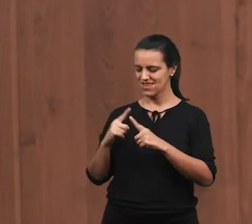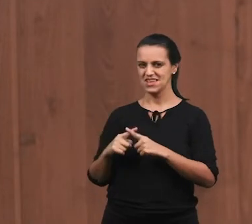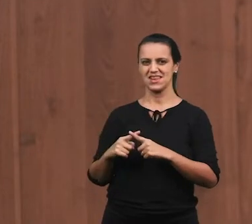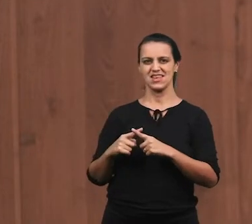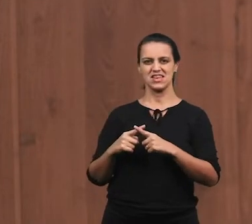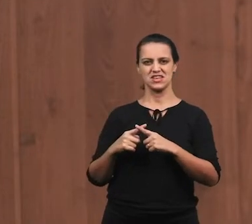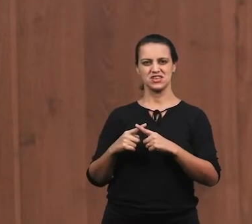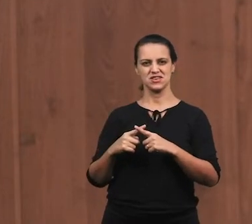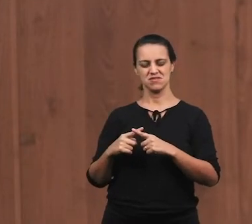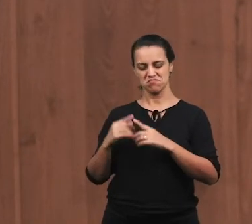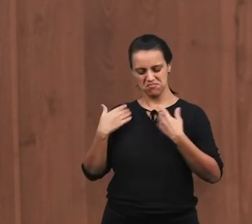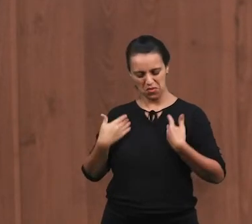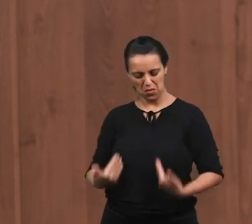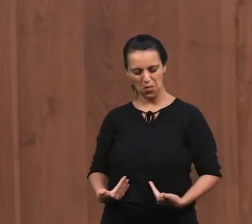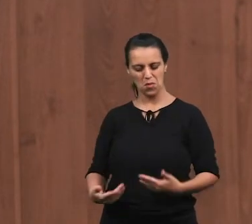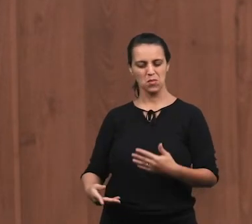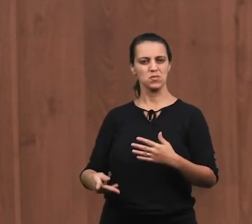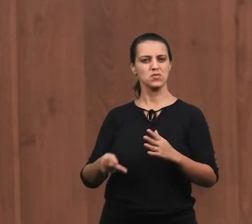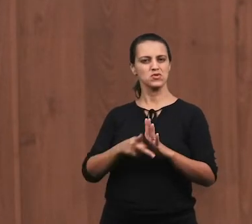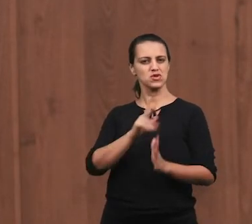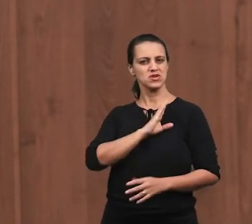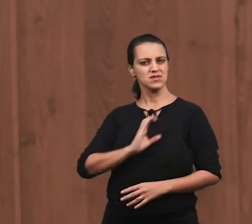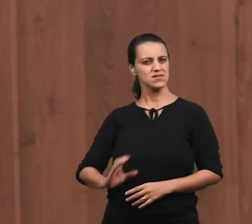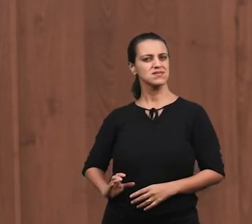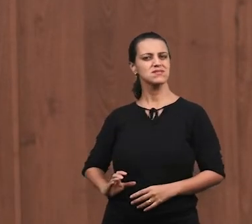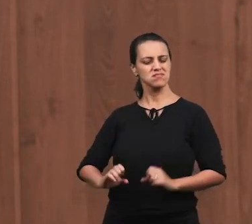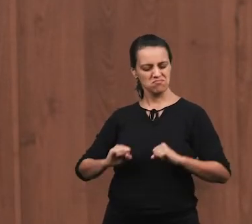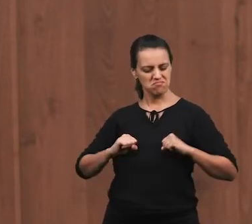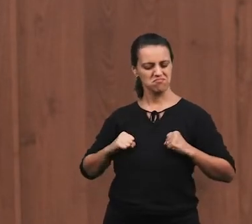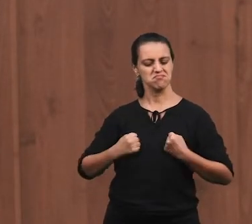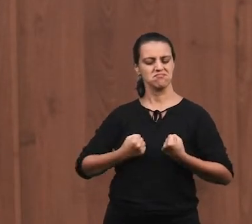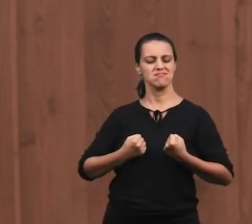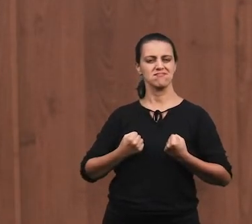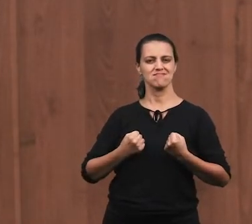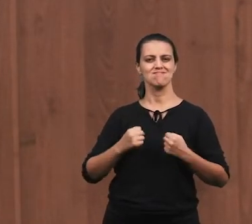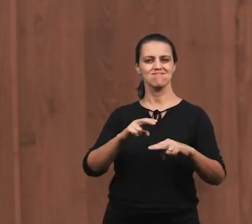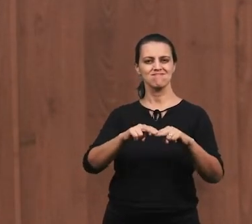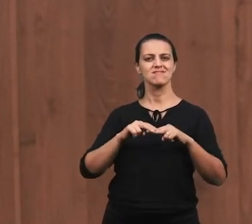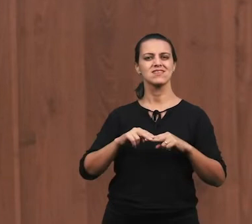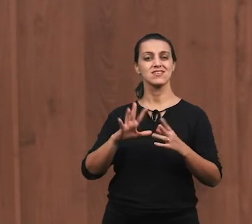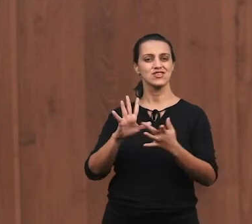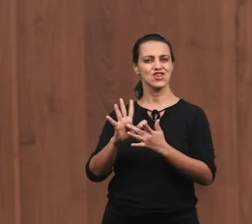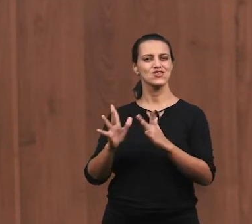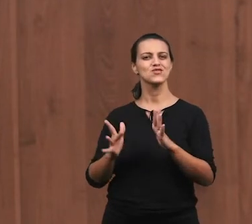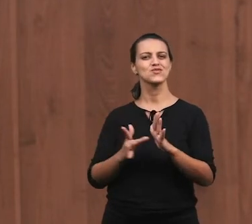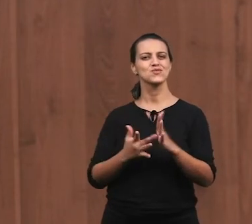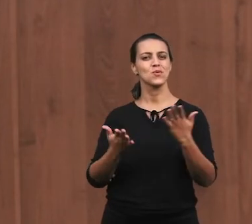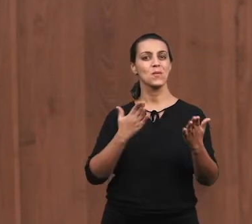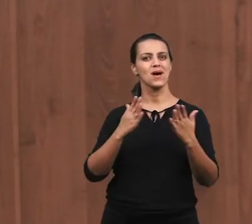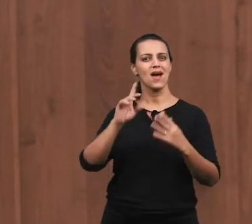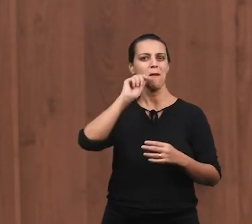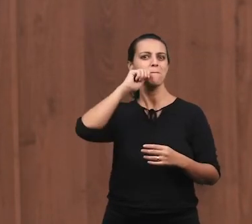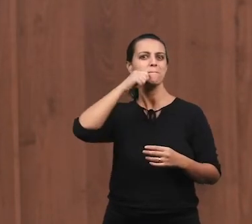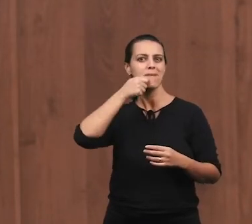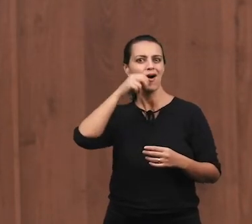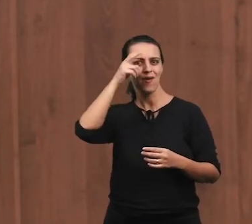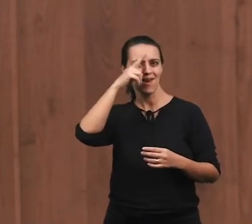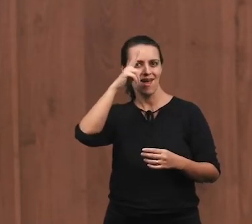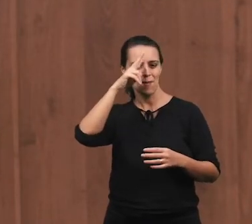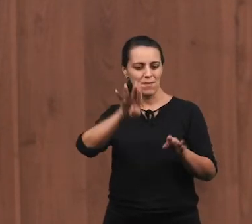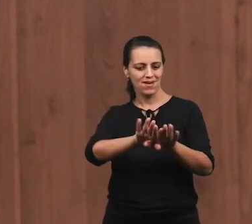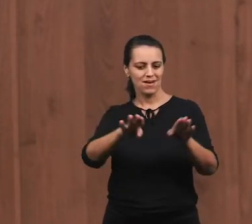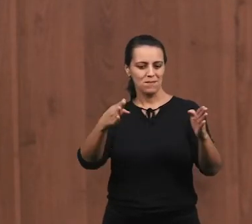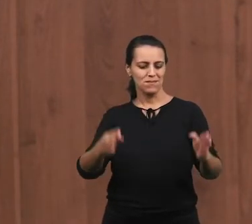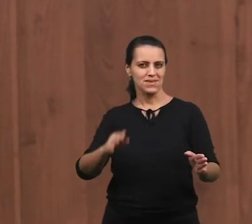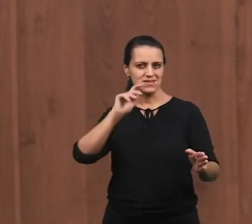осветить нам славу Божию. Все было создано из золота, все сверкало. Человек не мог входить